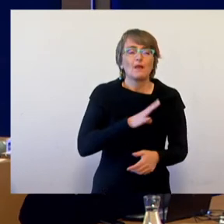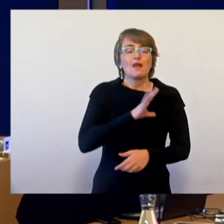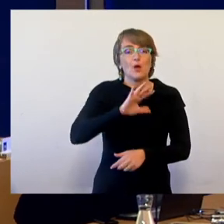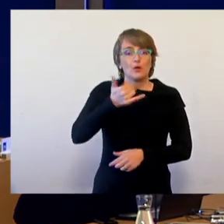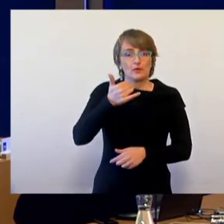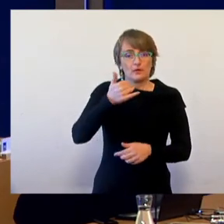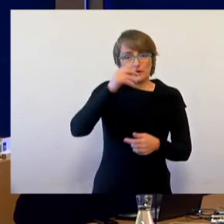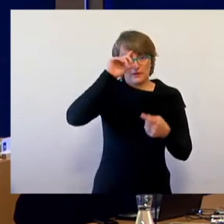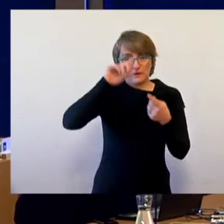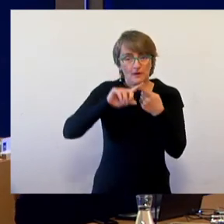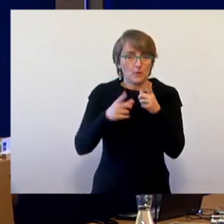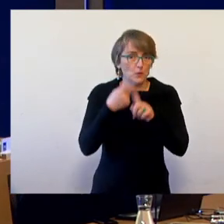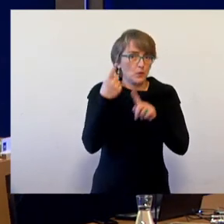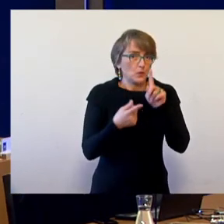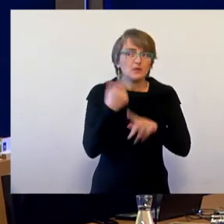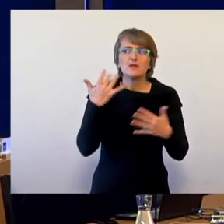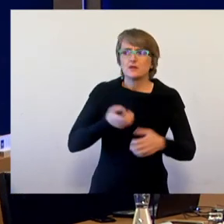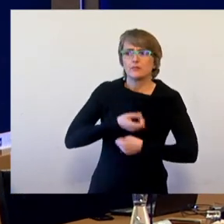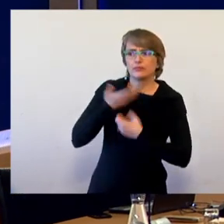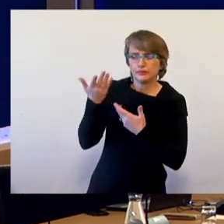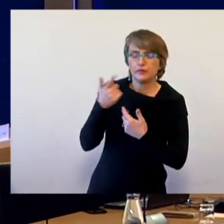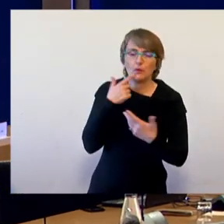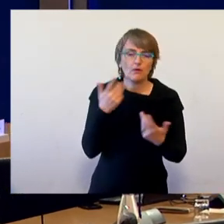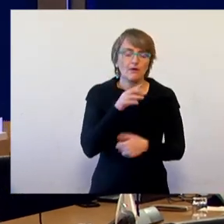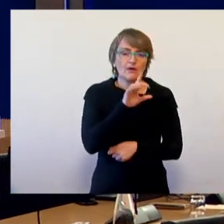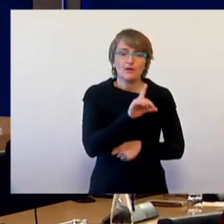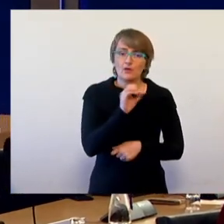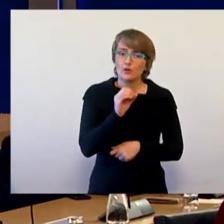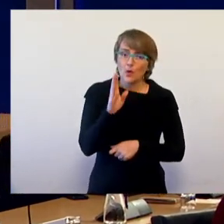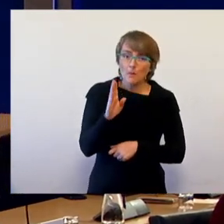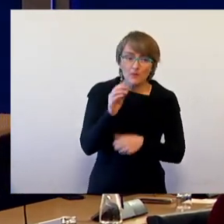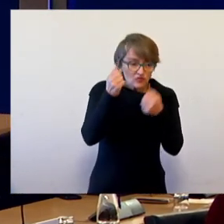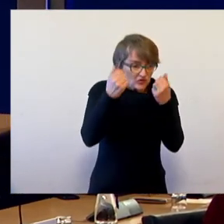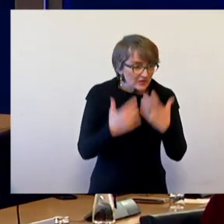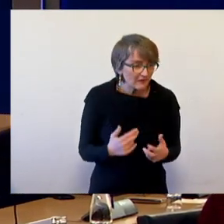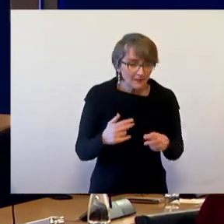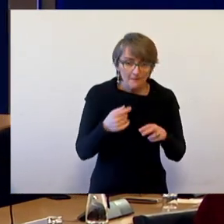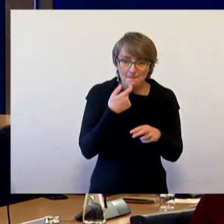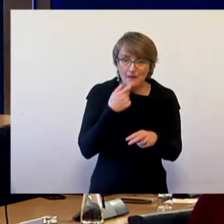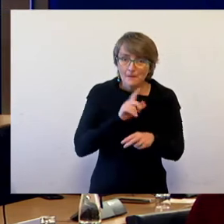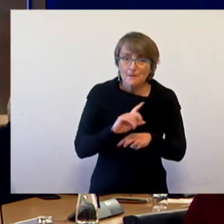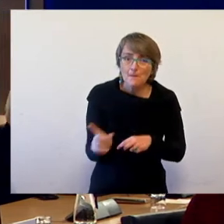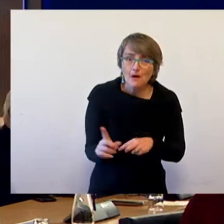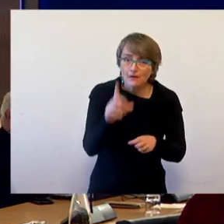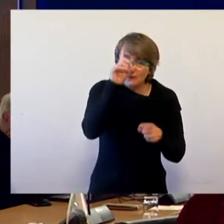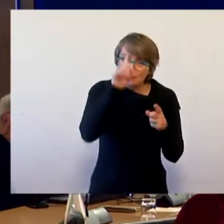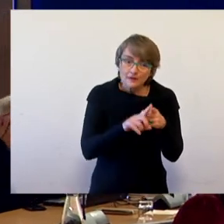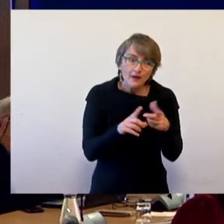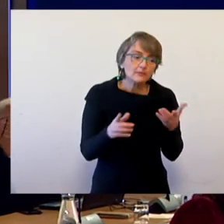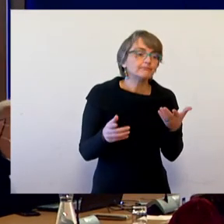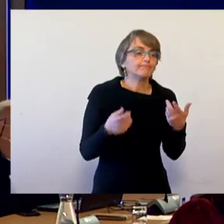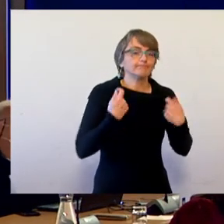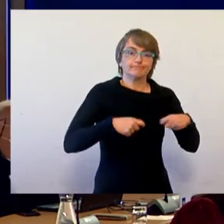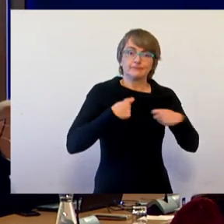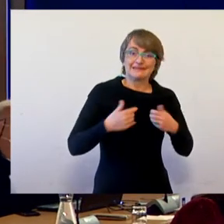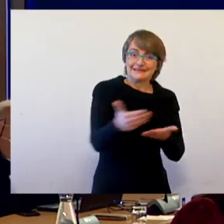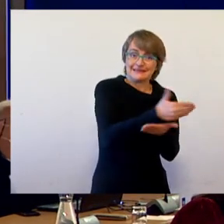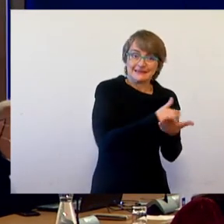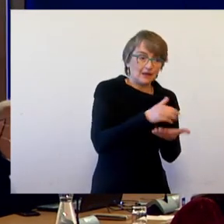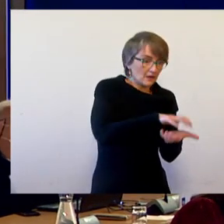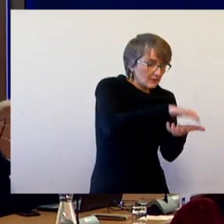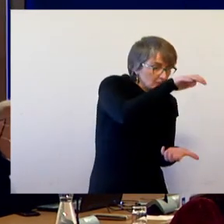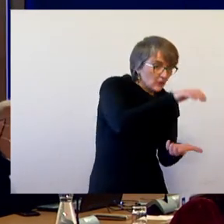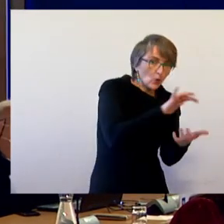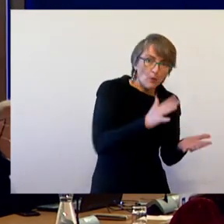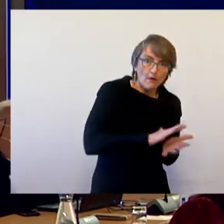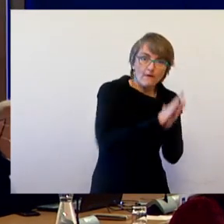différence de l'année dernière, sur ce DOB, il n'y a pas de chiffre en fait, sur l'évolution de la masse salariale. Il y a 7 petites lignes